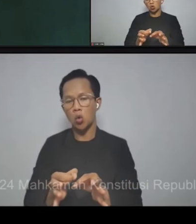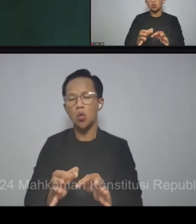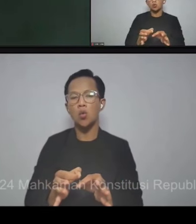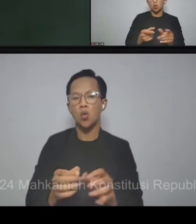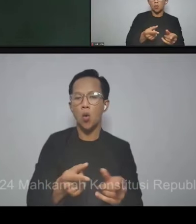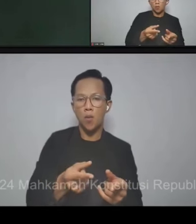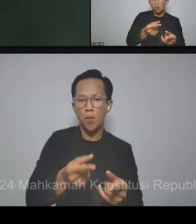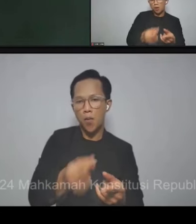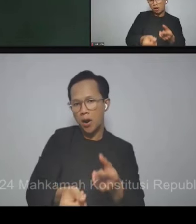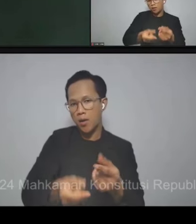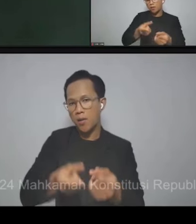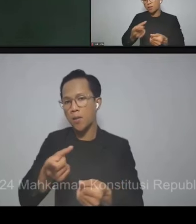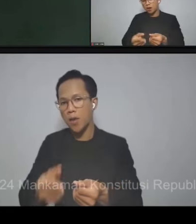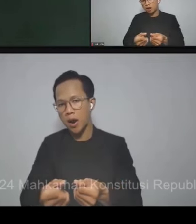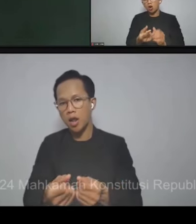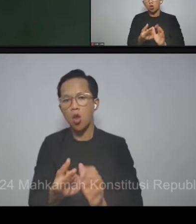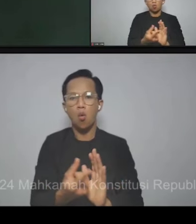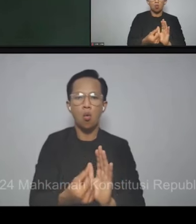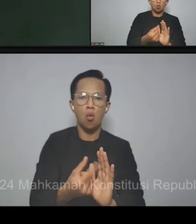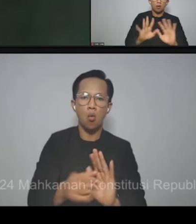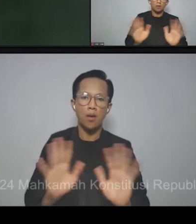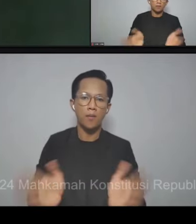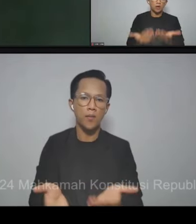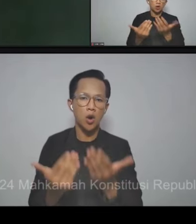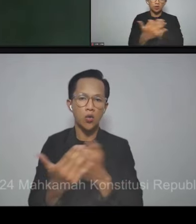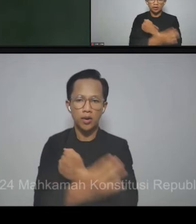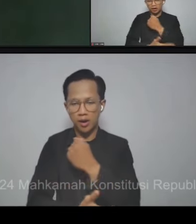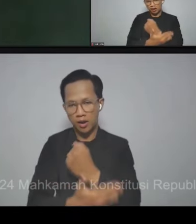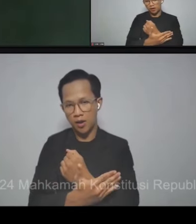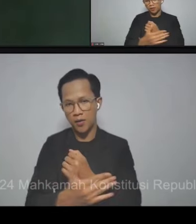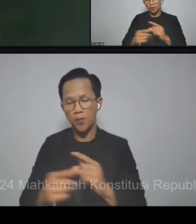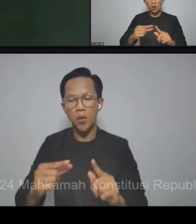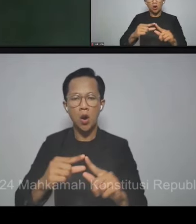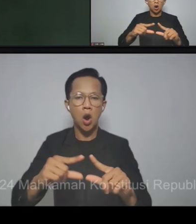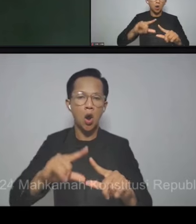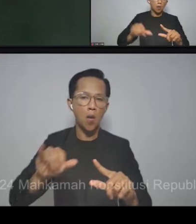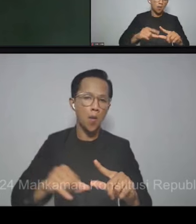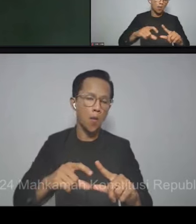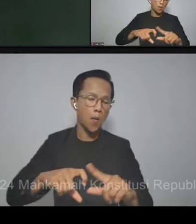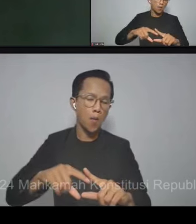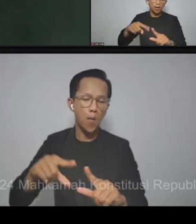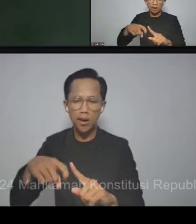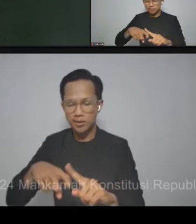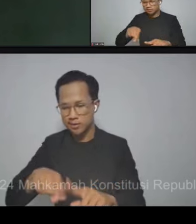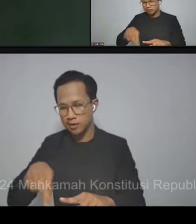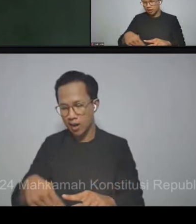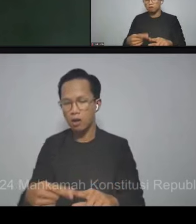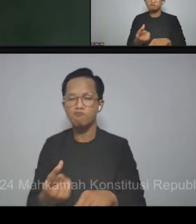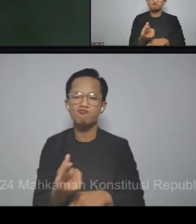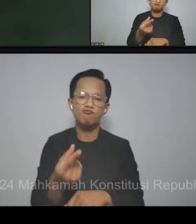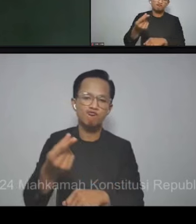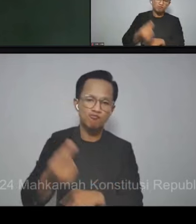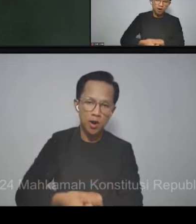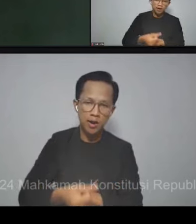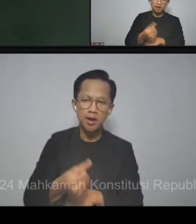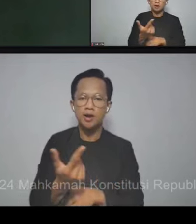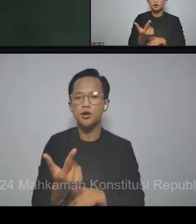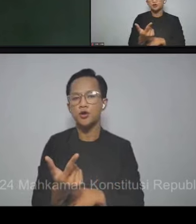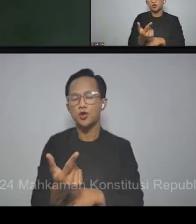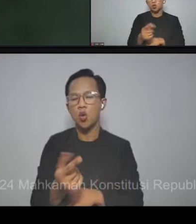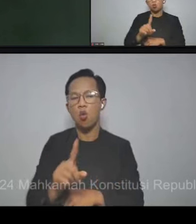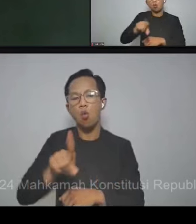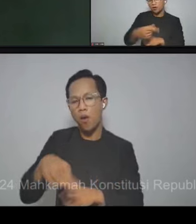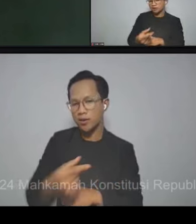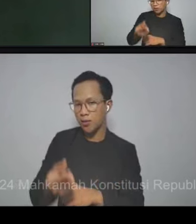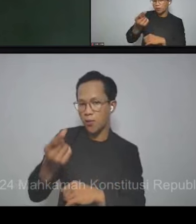nasional berkenaan dengan sistem pemunan pajak undang-undang menentukan penetapan besar besaran pajak terutang dipercayakan kepada wajib pajak sendiri atau self